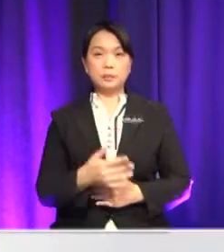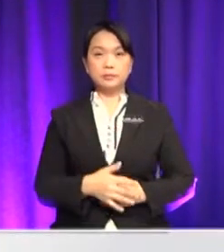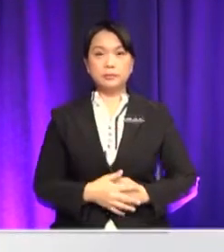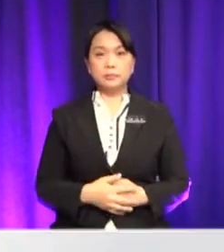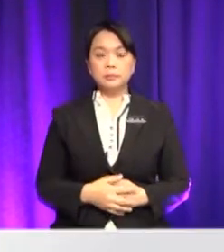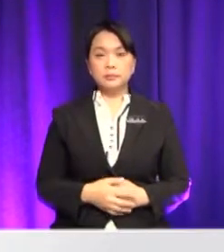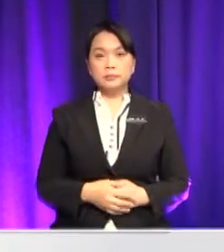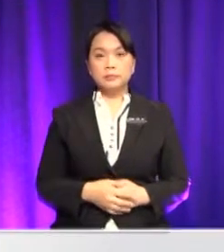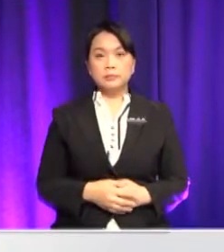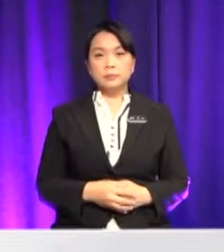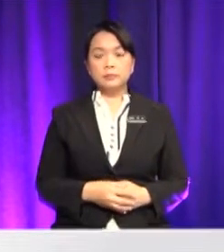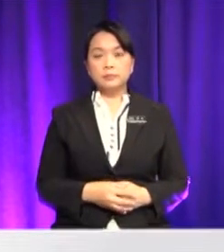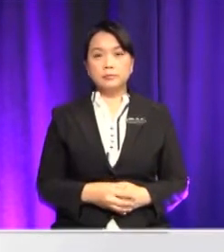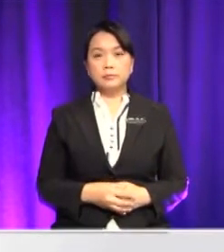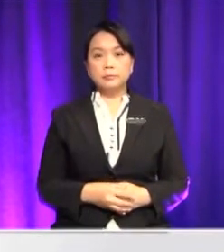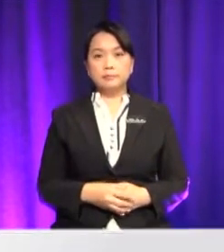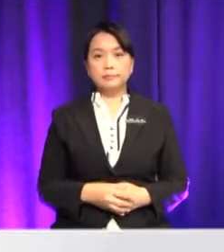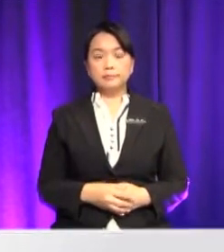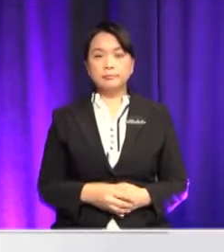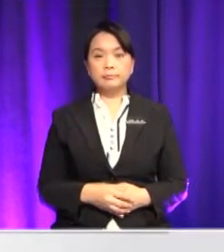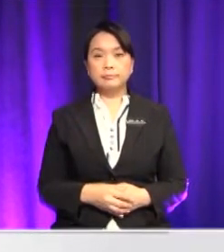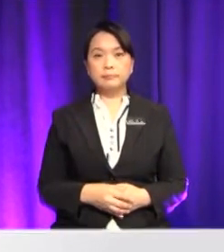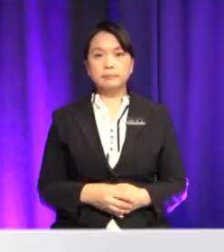jawab? Silakan anak murid cikgu.